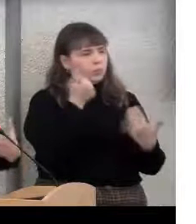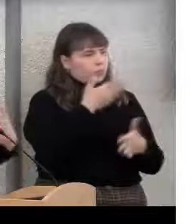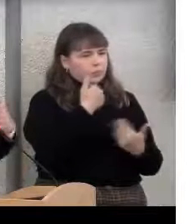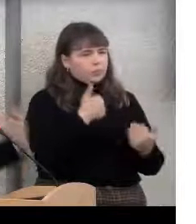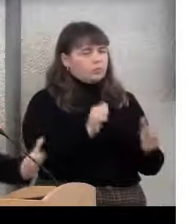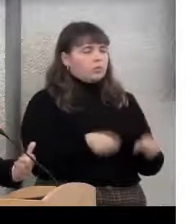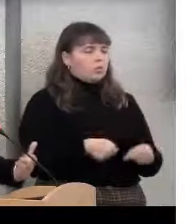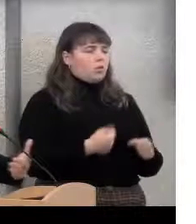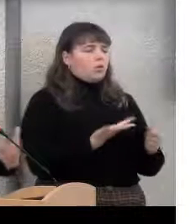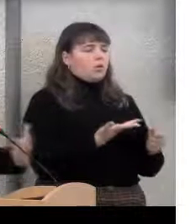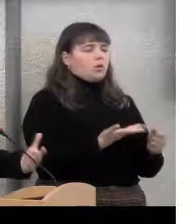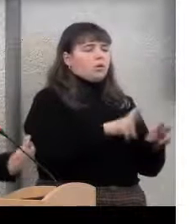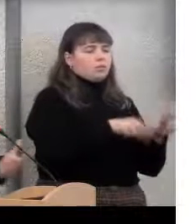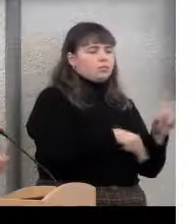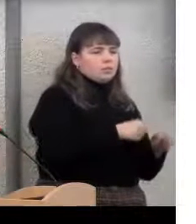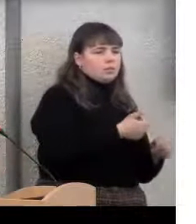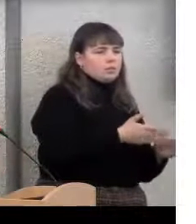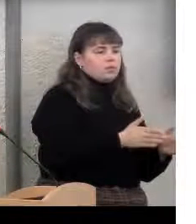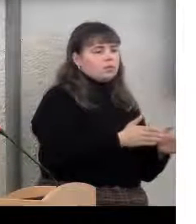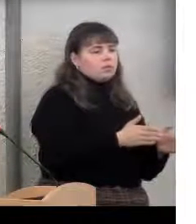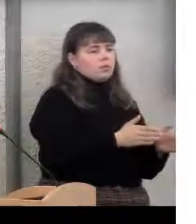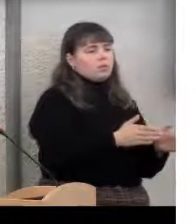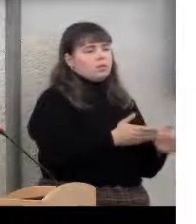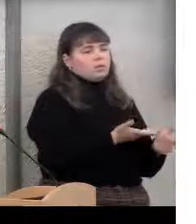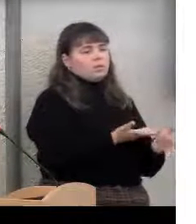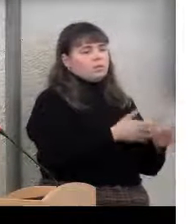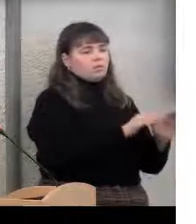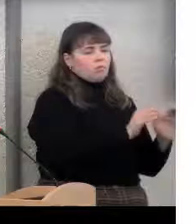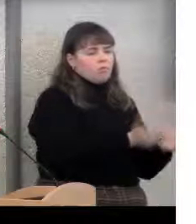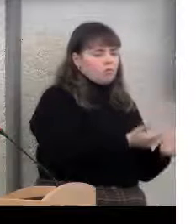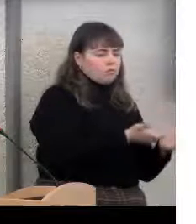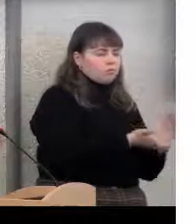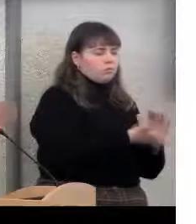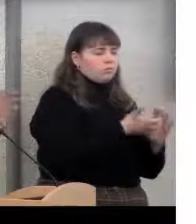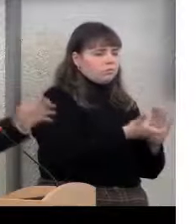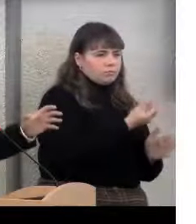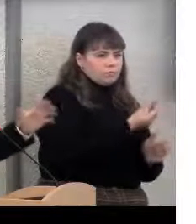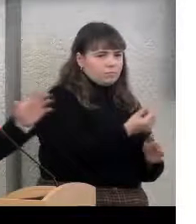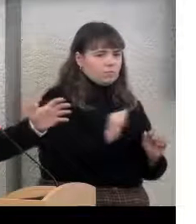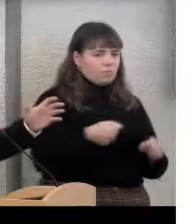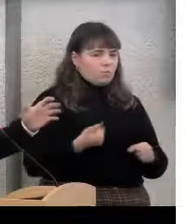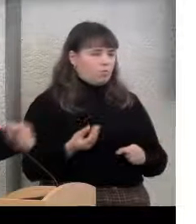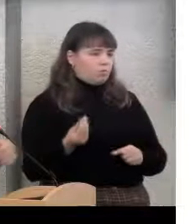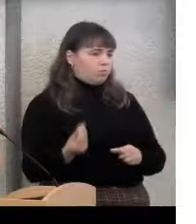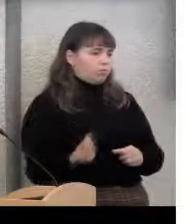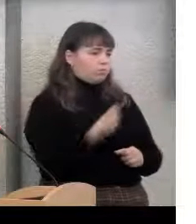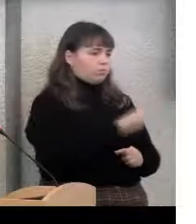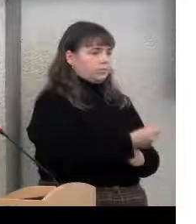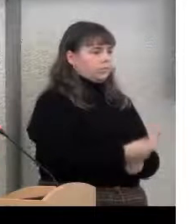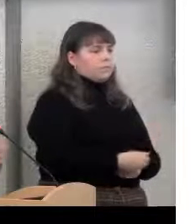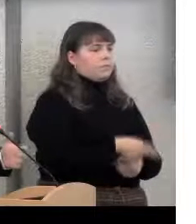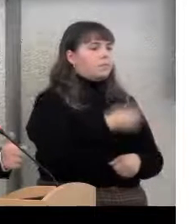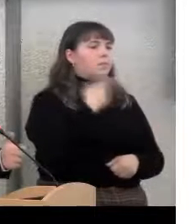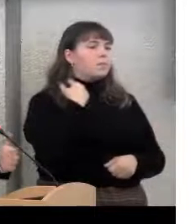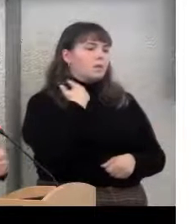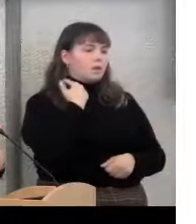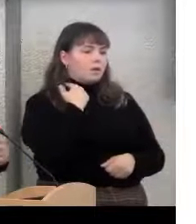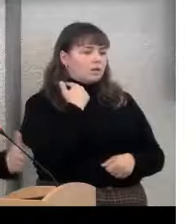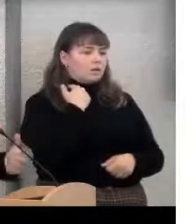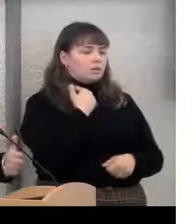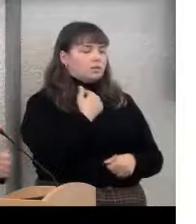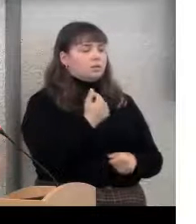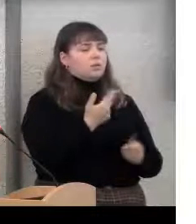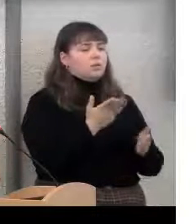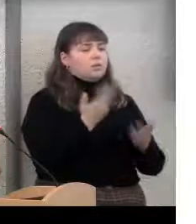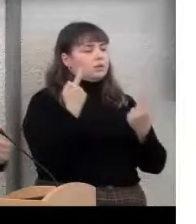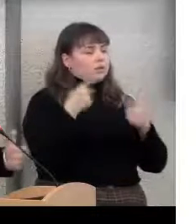kapitalo fondams tų pinigų reikia, jie gali tą finansavimą ir suteikti. Tada Didžioji Britanija yra vykdoma SEIS